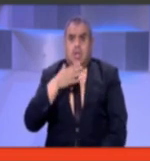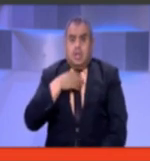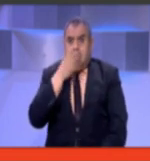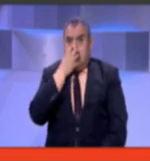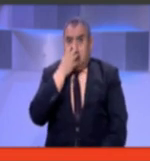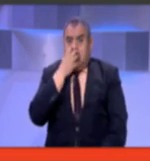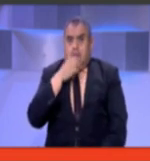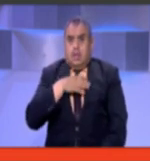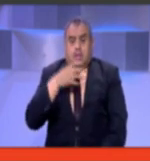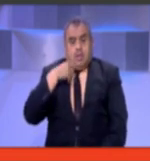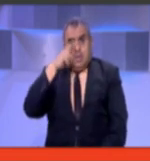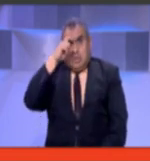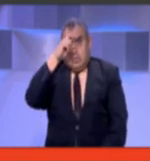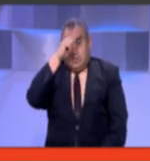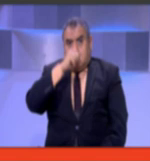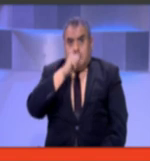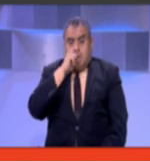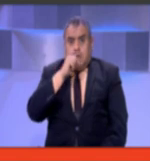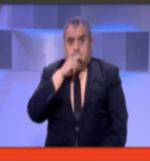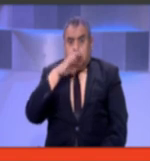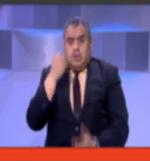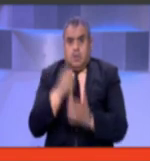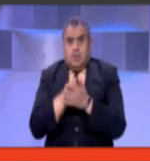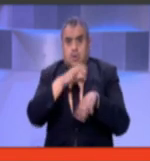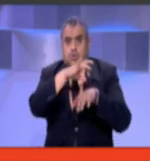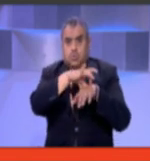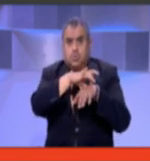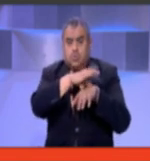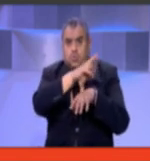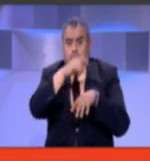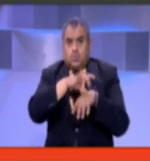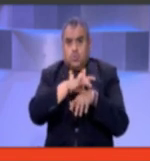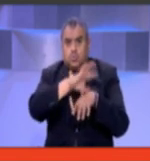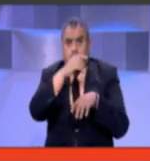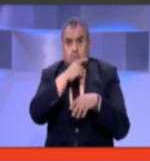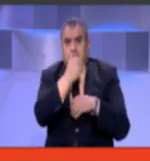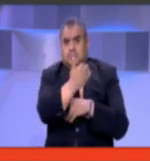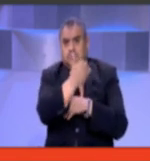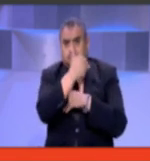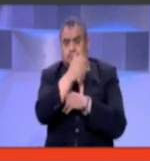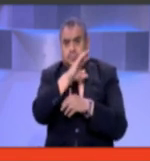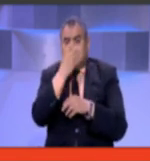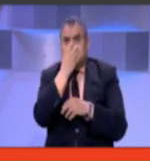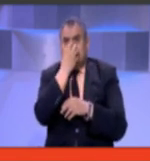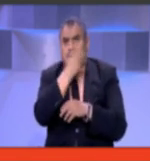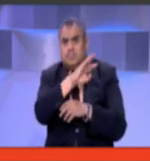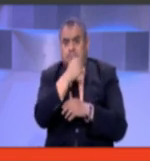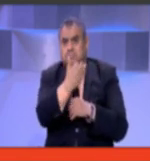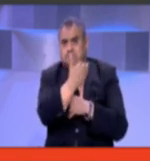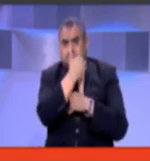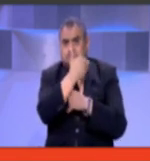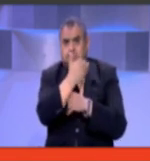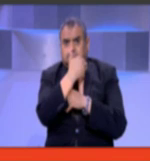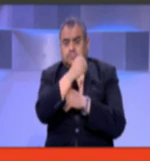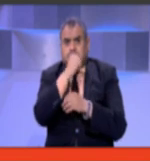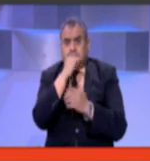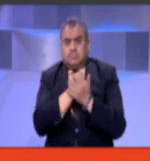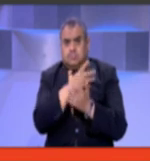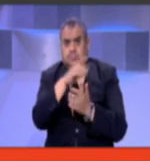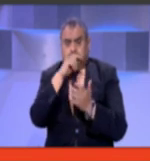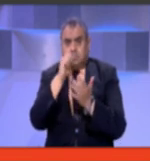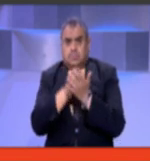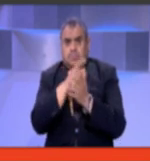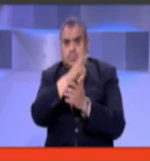نفسي تاني. بفضل مجهود الاطباء هنا والادوية والرعاية، يعني الكحة ما زالت